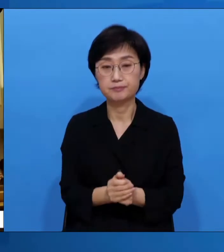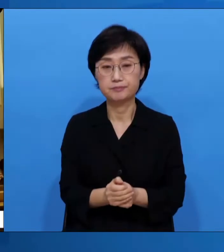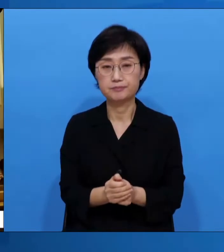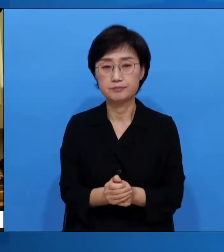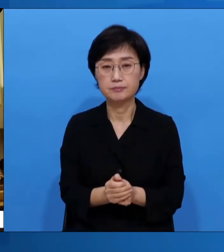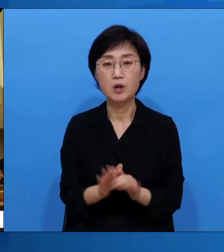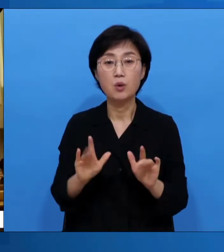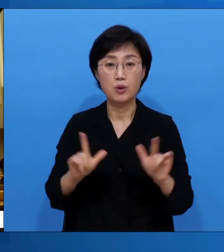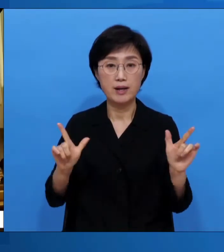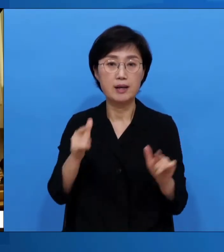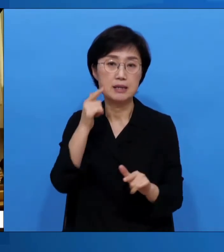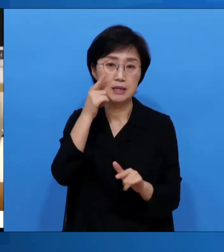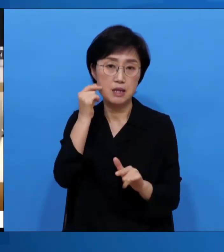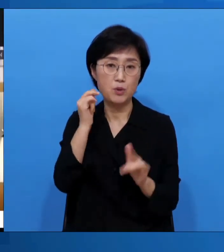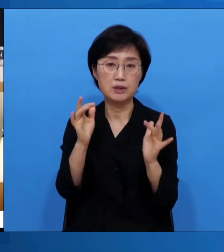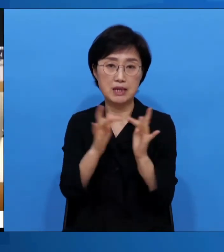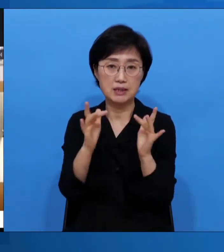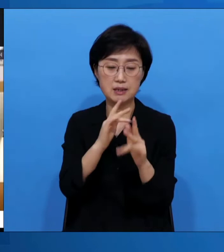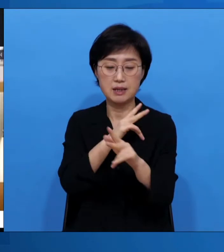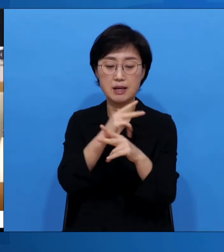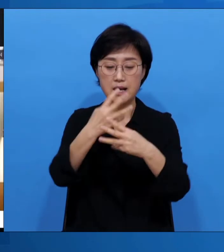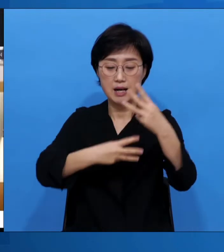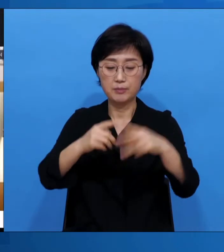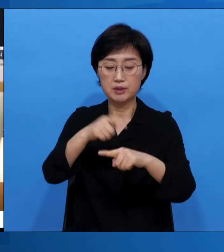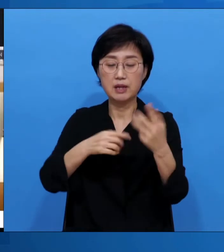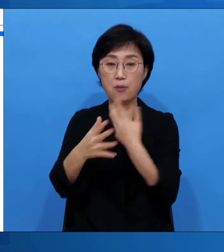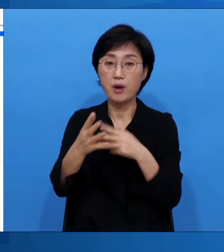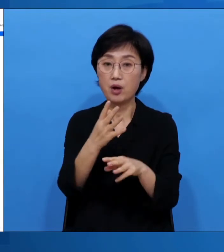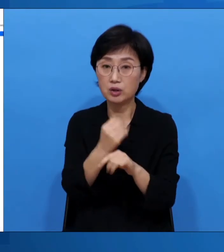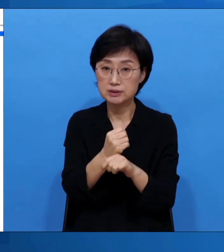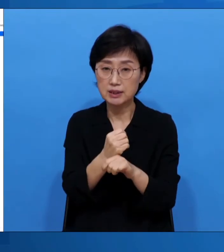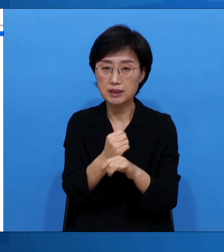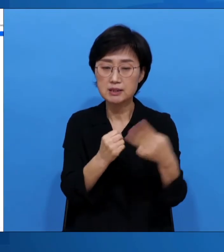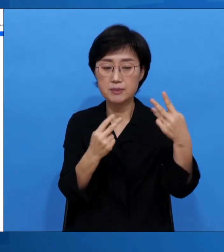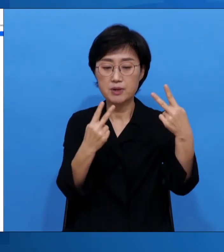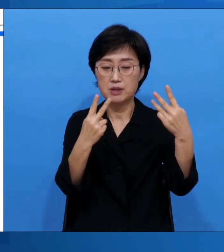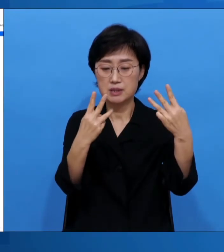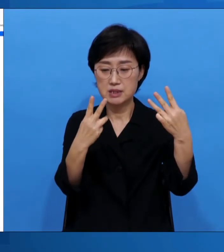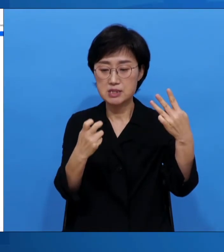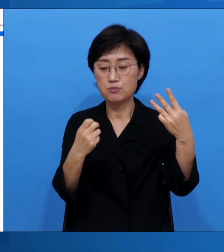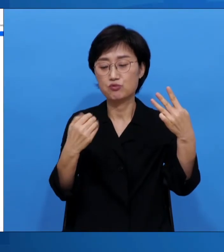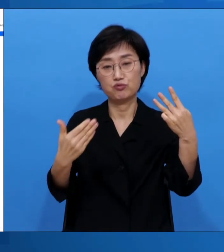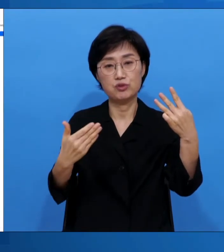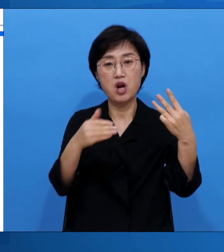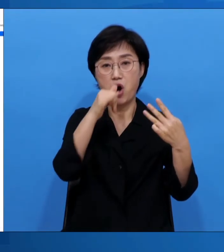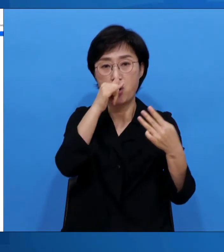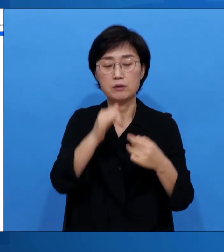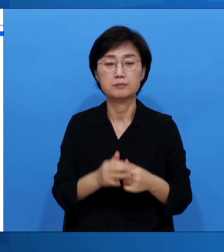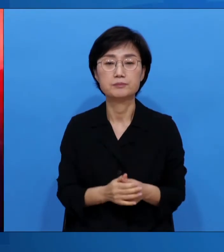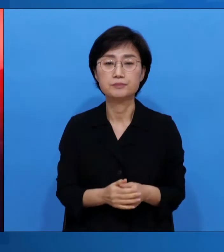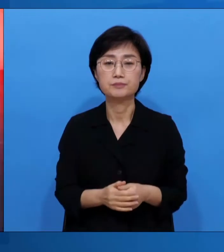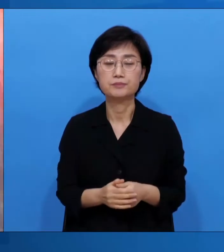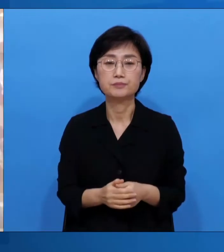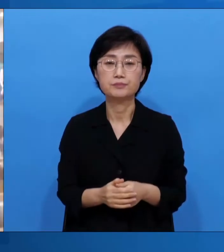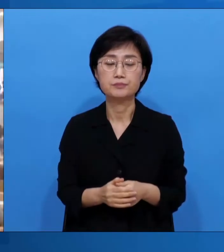2022 일본 온라인 랩넌트 대회가 오는 29일, 이어 온라인 리더 수련회가 30일 열립니다.